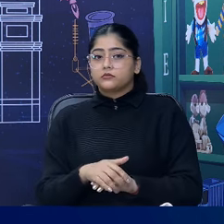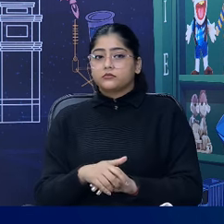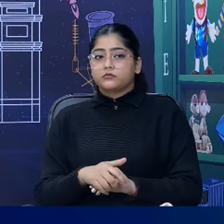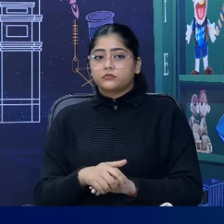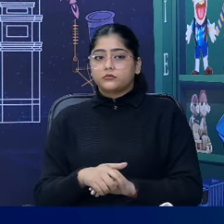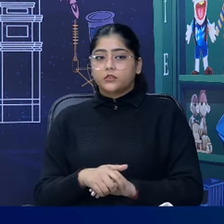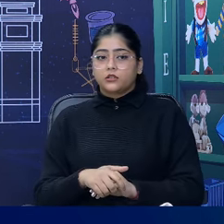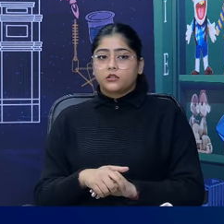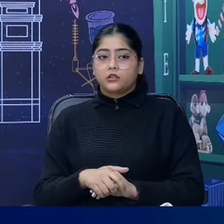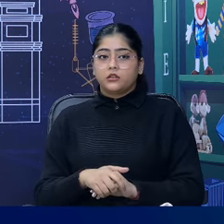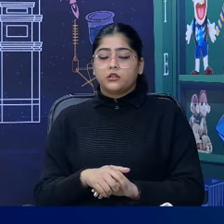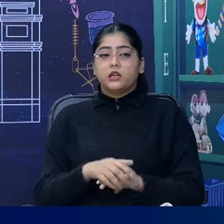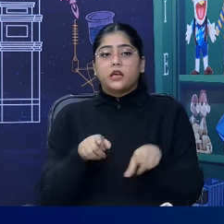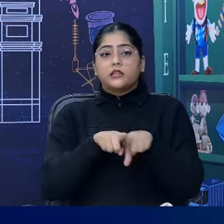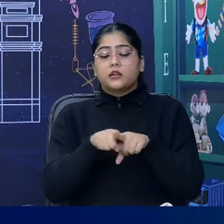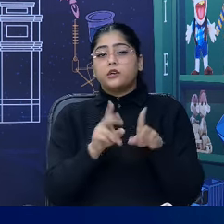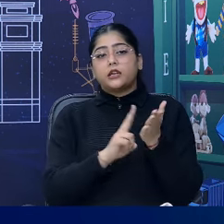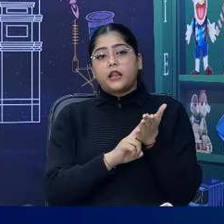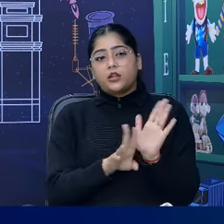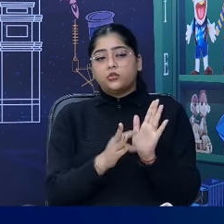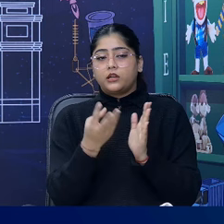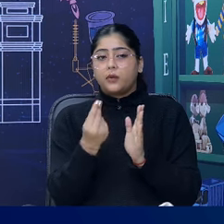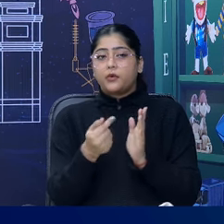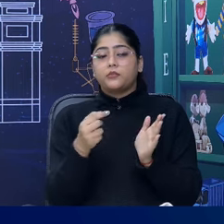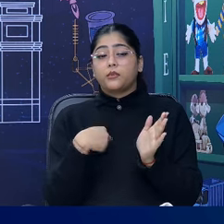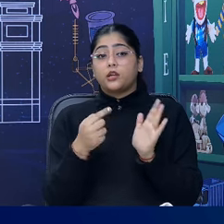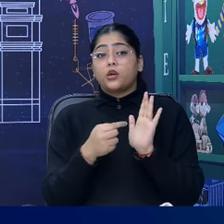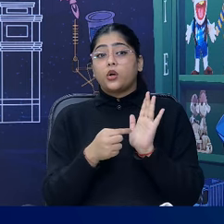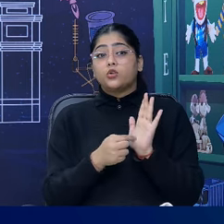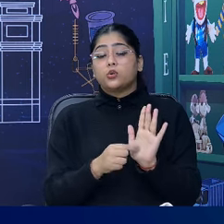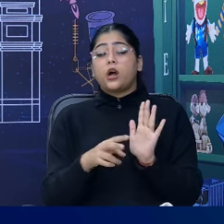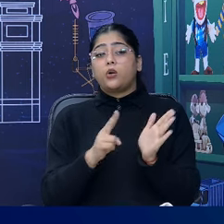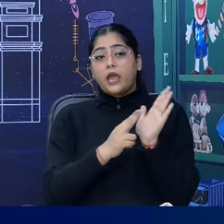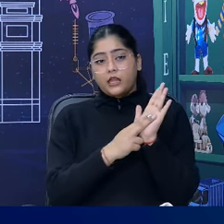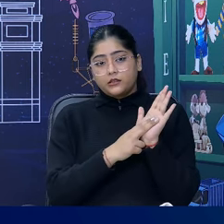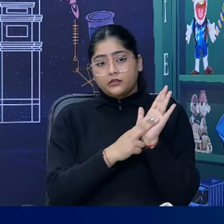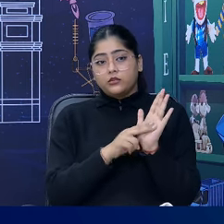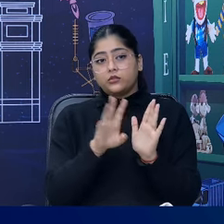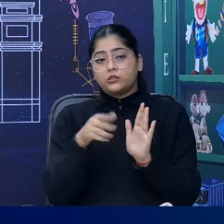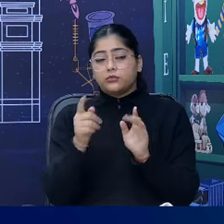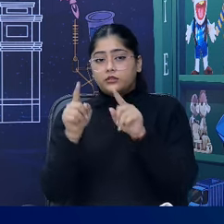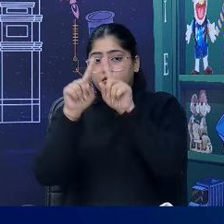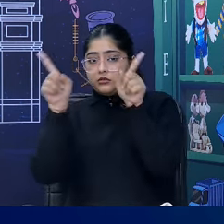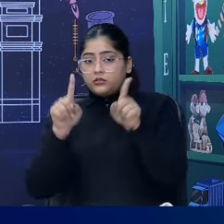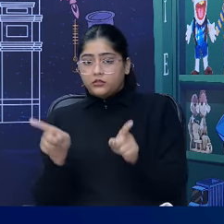ऑफ नेचुरल नंबर्स कार्डबोर्ड पे लिख रही हूँ. कर्ली ब्रेकेट बच्चे आप ध्यान रखेंगे,